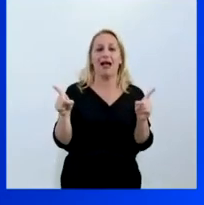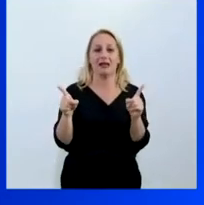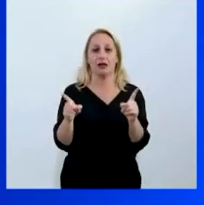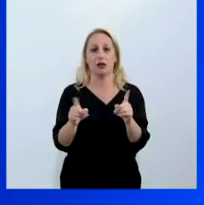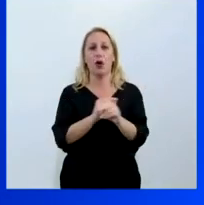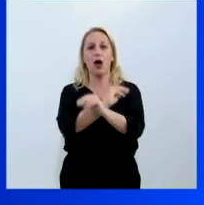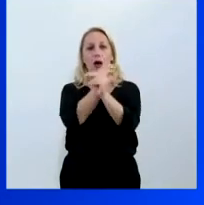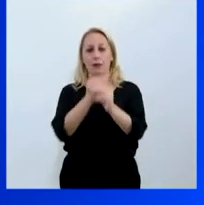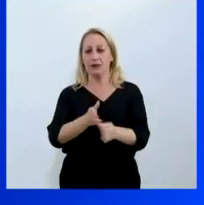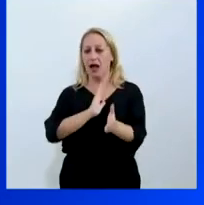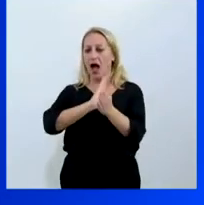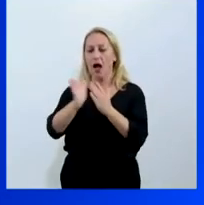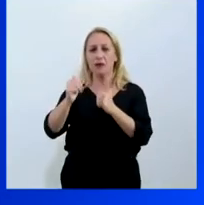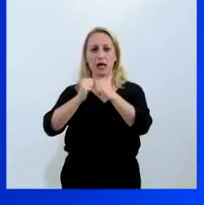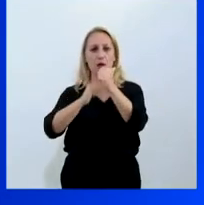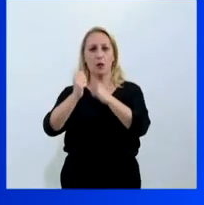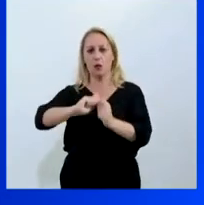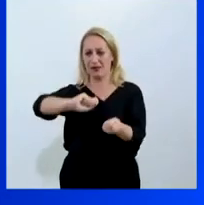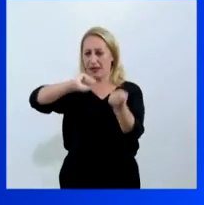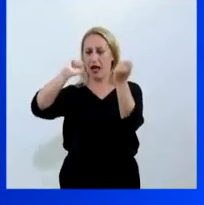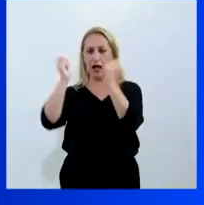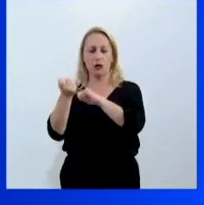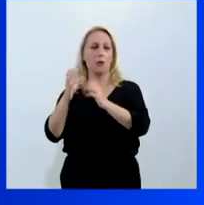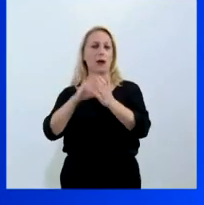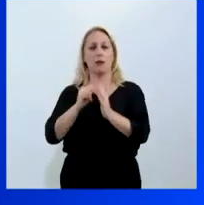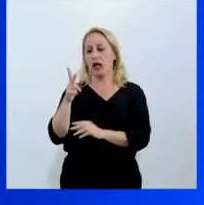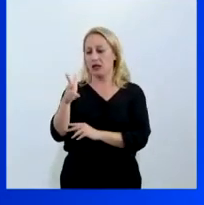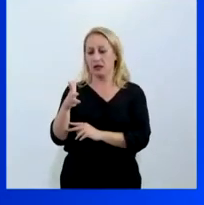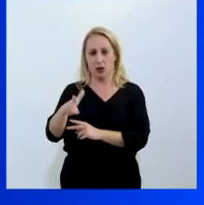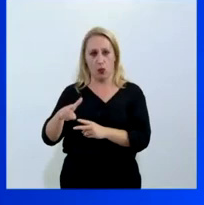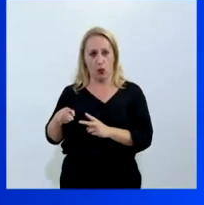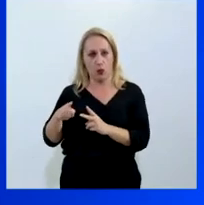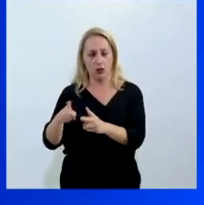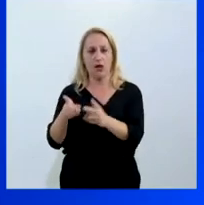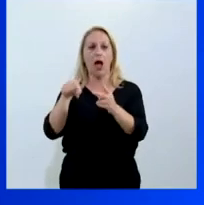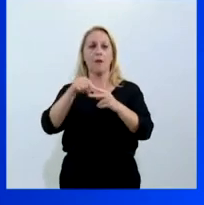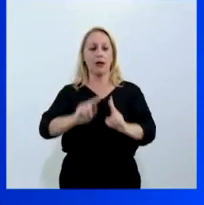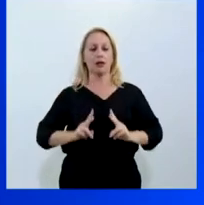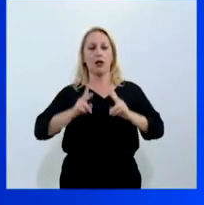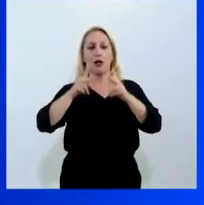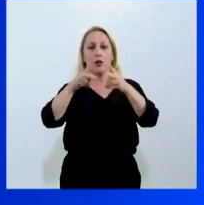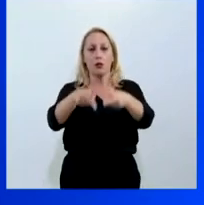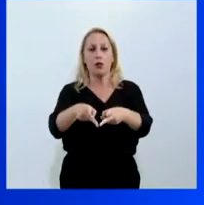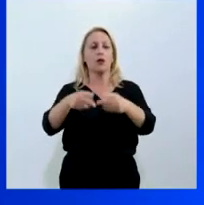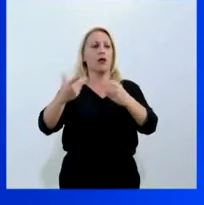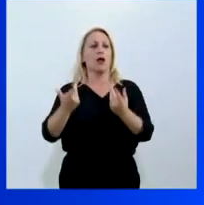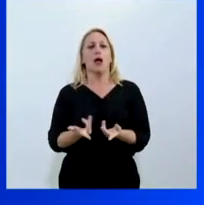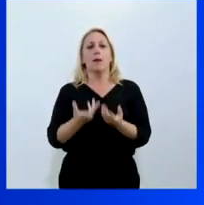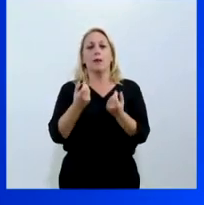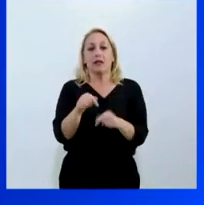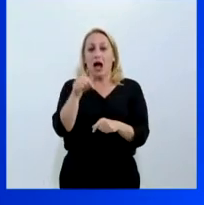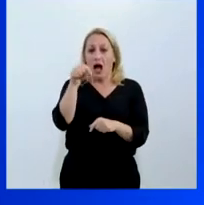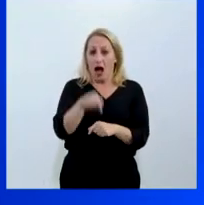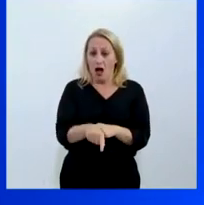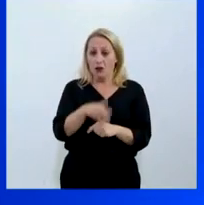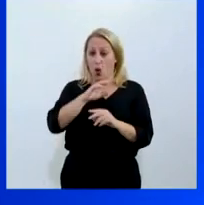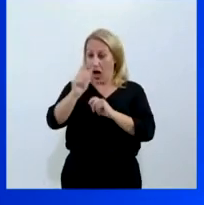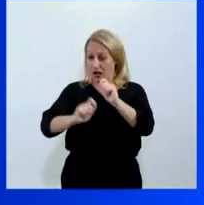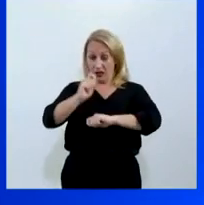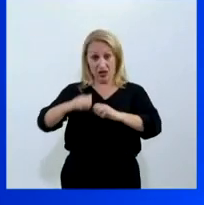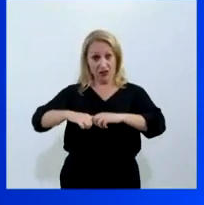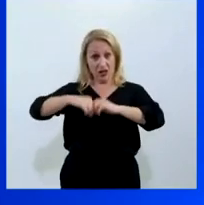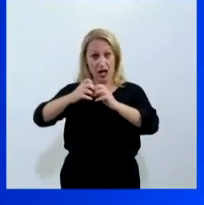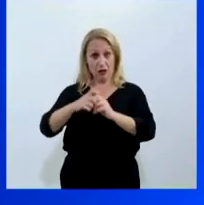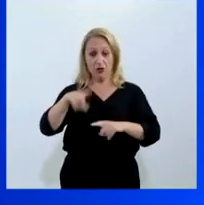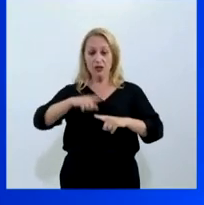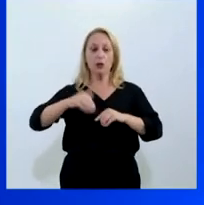άμεσες παρεμβάσεις στις υποδομές μας, στις σιδηροδρομικές γραμμές, στις γέφυρες, στους δρόμους μας, είναι μια πολύ σημαντική παρακαταθήκη για τη χώρα. Το ίδιο ισχύει